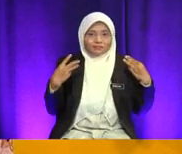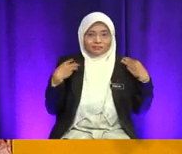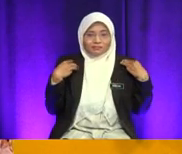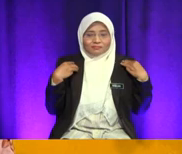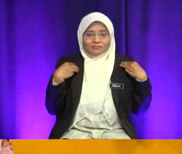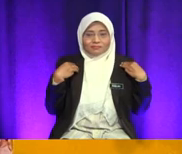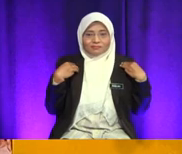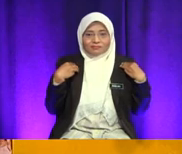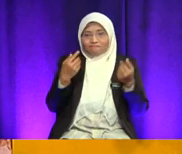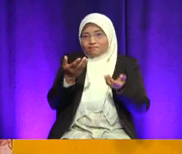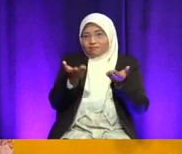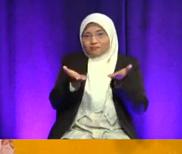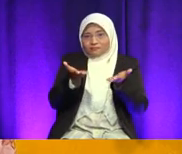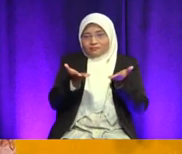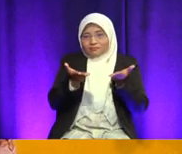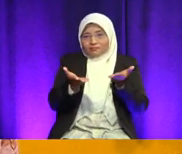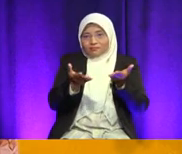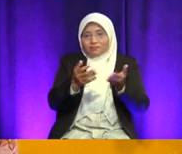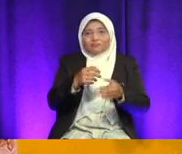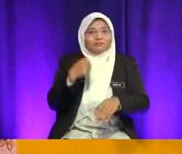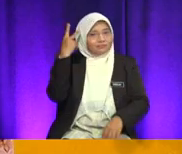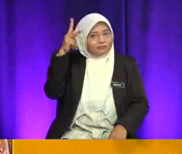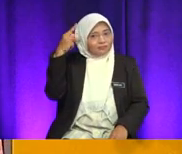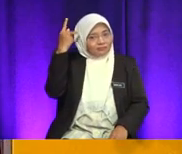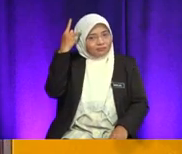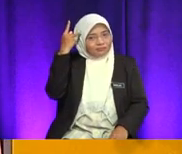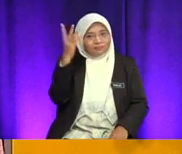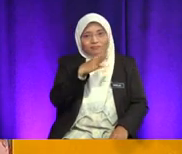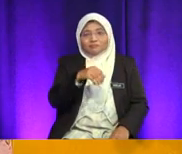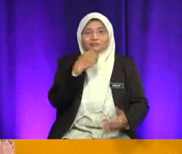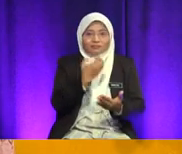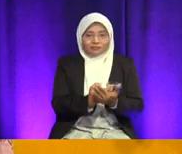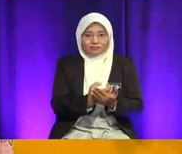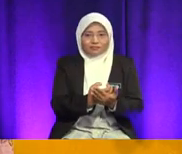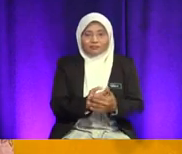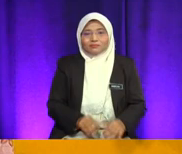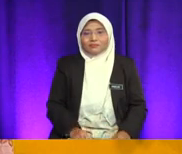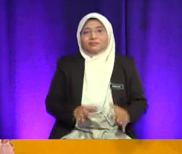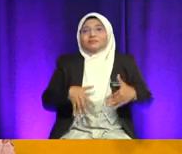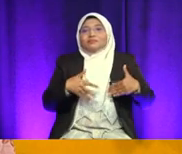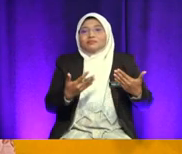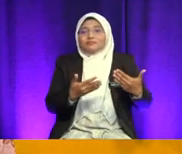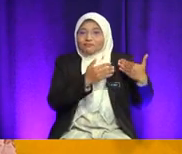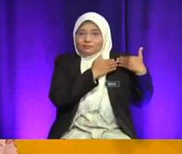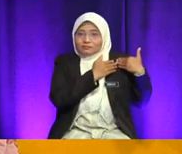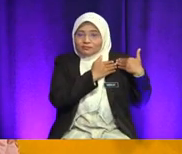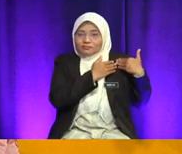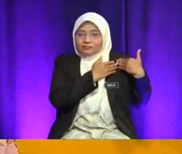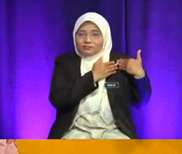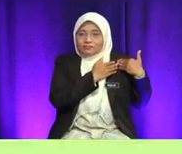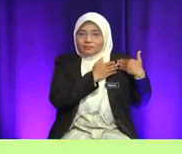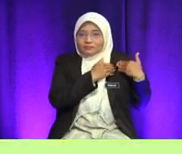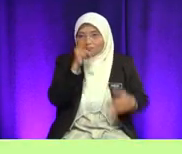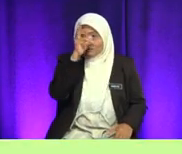dan kemakmuran ekonomi kita lihat dari segi peranan pemerintah Pemerintah perlu mewujudkan